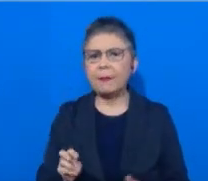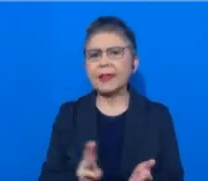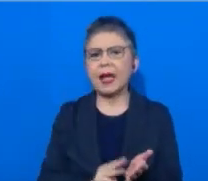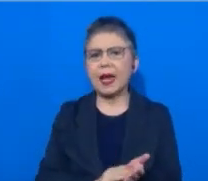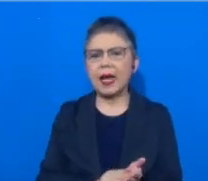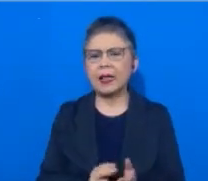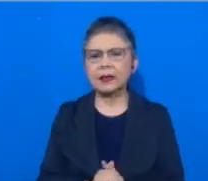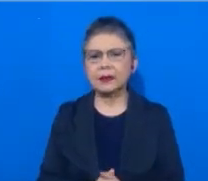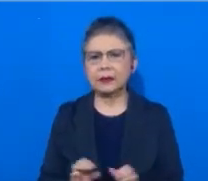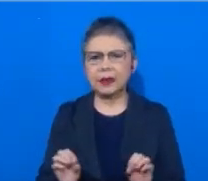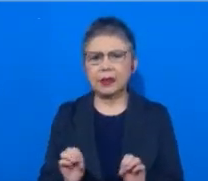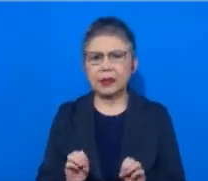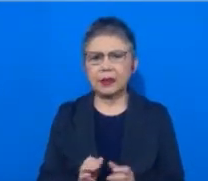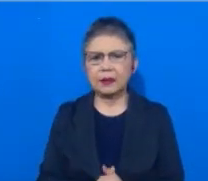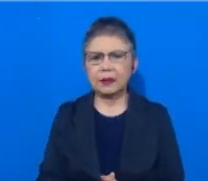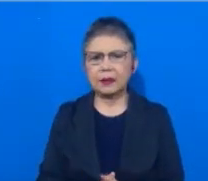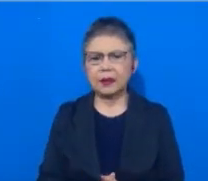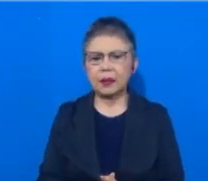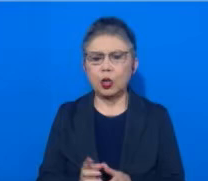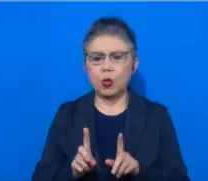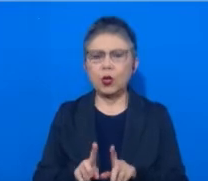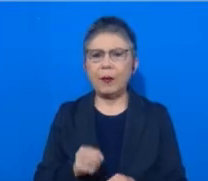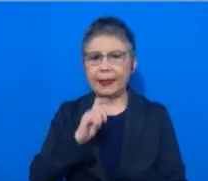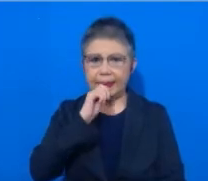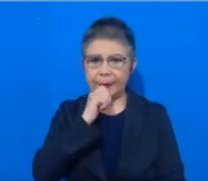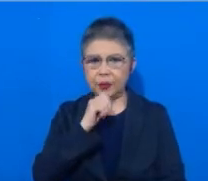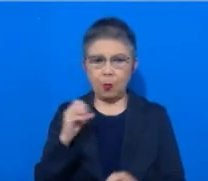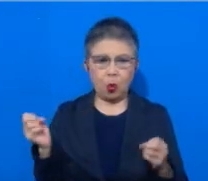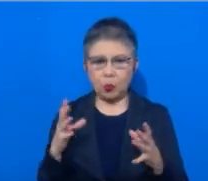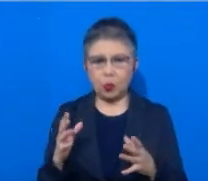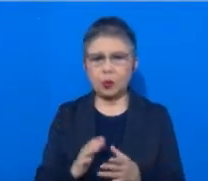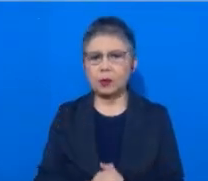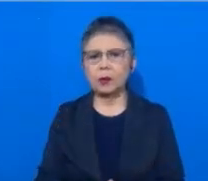kelihatan karena anaknya juga diam tapi ya kalau diaj